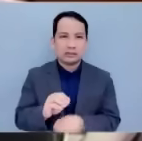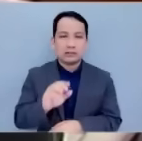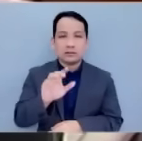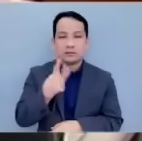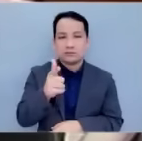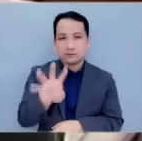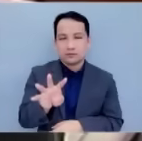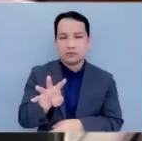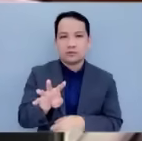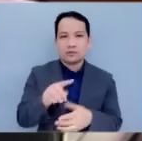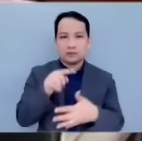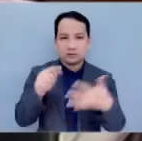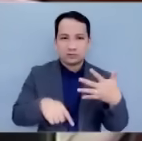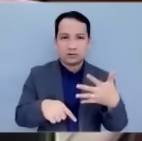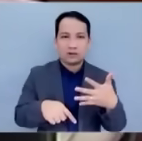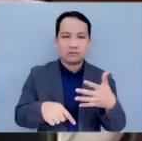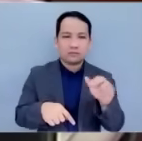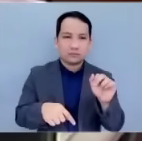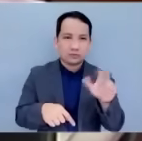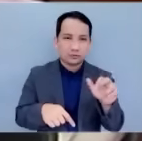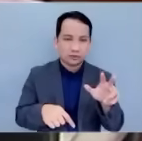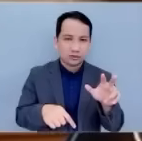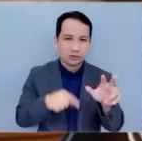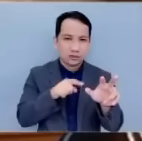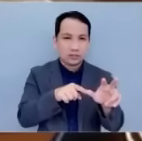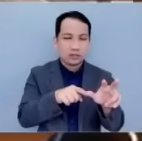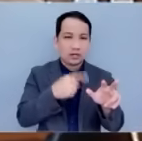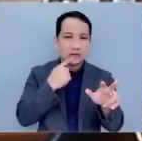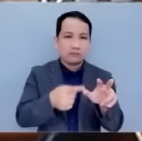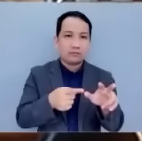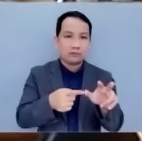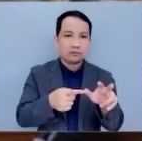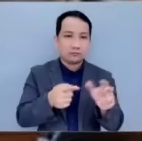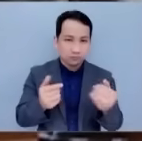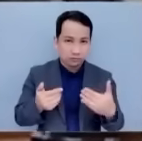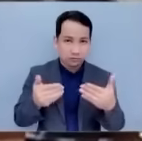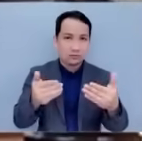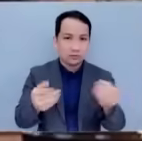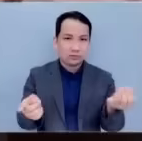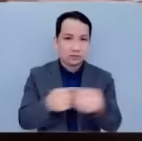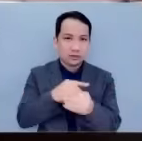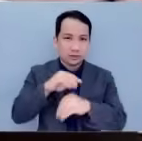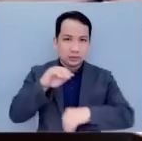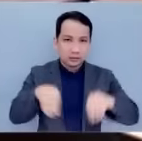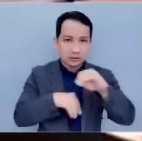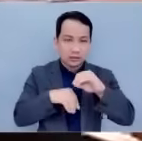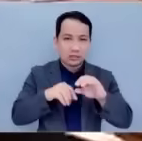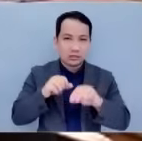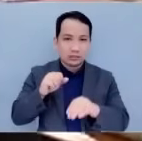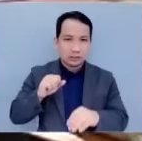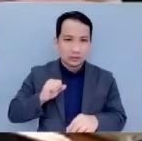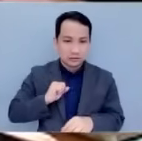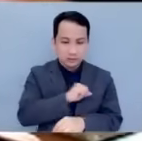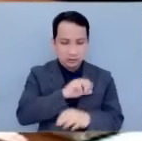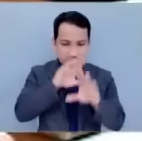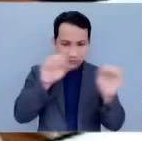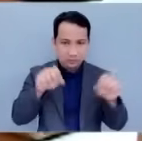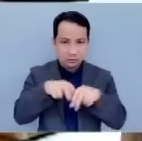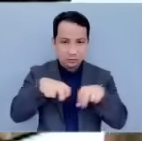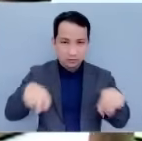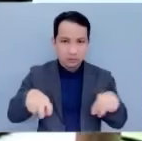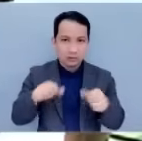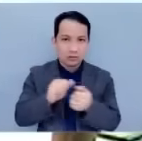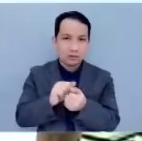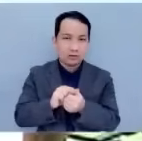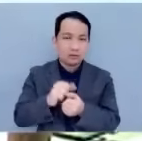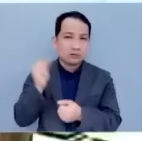Senado, 13 ang kailangang boto kung may magtutulak na palitan ang Senate President. Pero kung ang seatmate at kasama sa majority